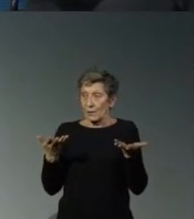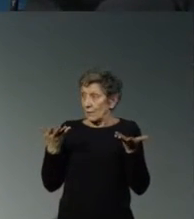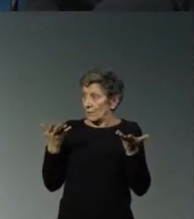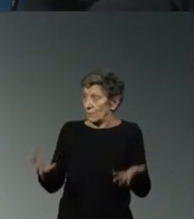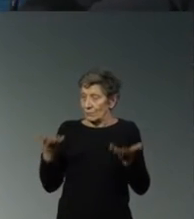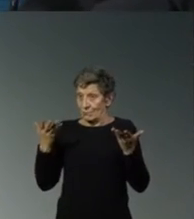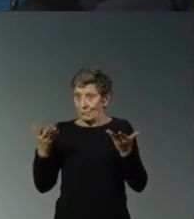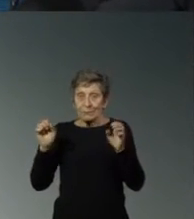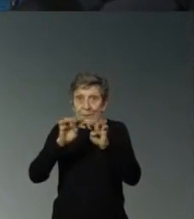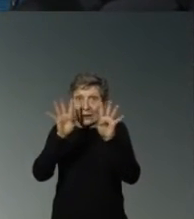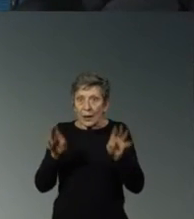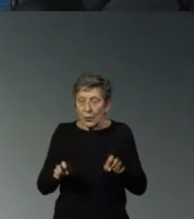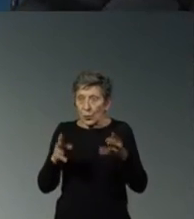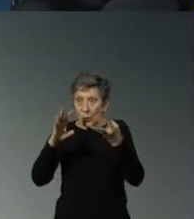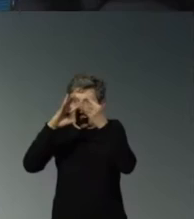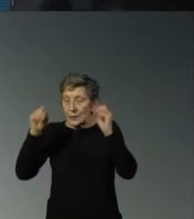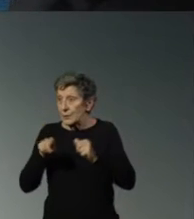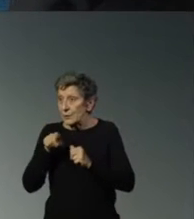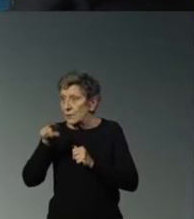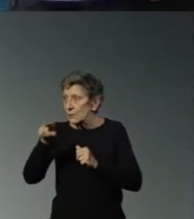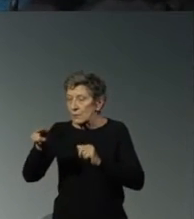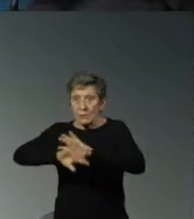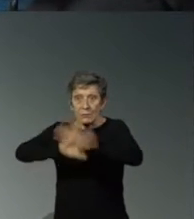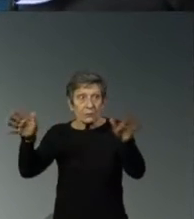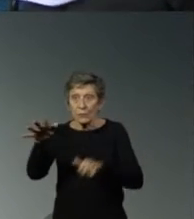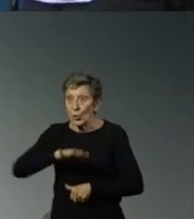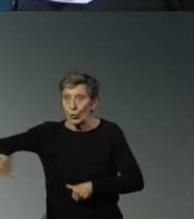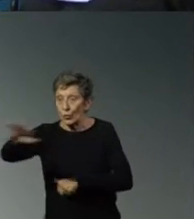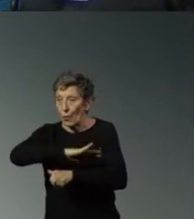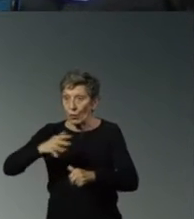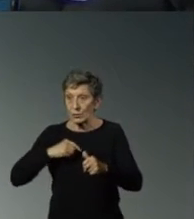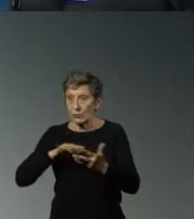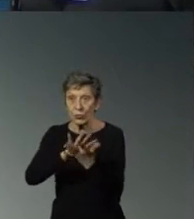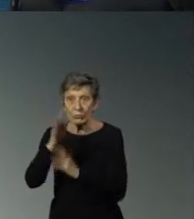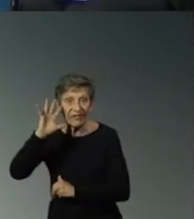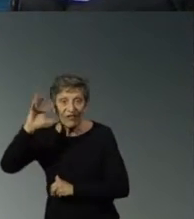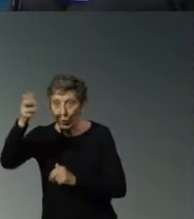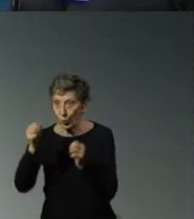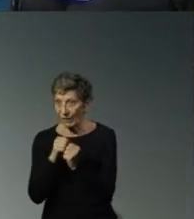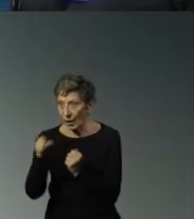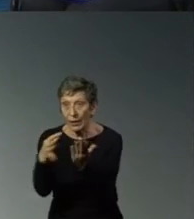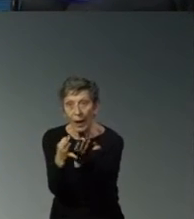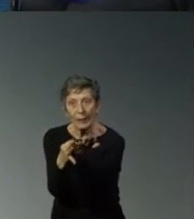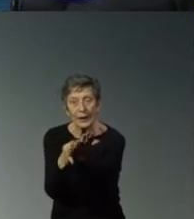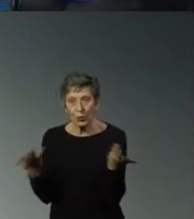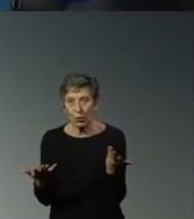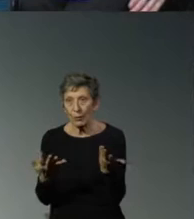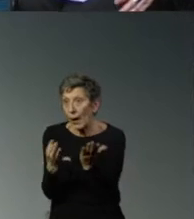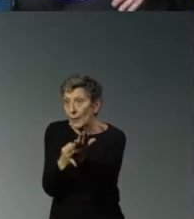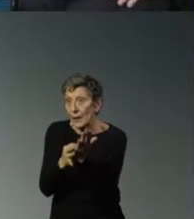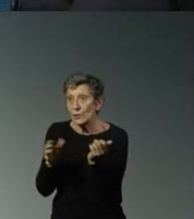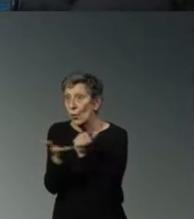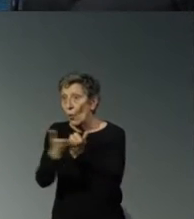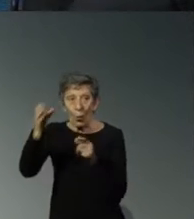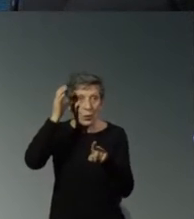et très beau, très fort ce roman, c'est qu'ils vont tous en tomber complètement radingues d'AIFA. Parce que justement, c'est une application qu'ils ne connaissent pas encore, les concepteurs